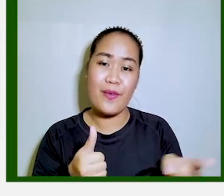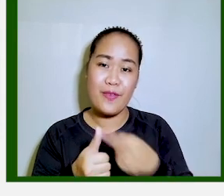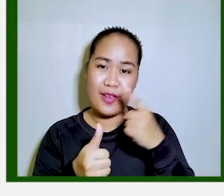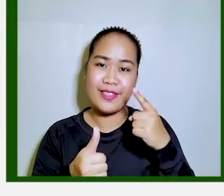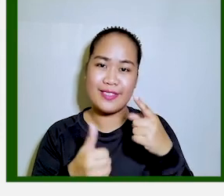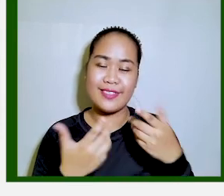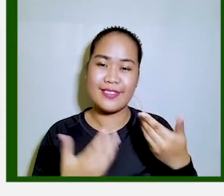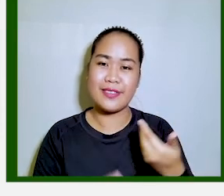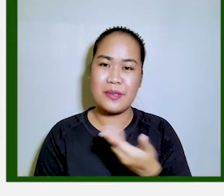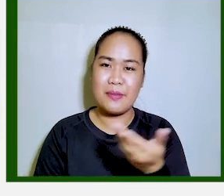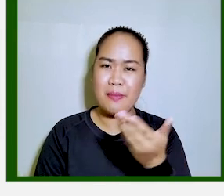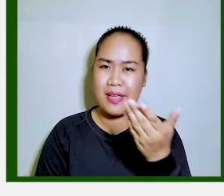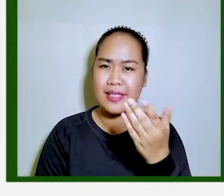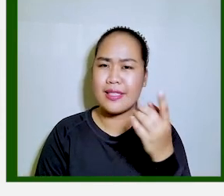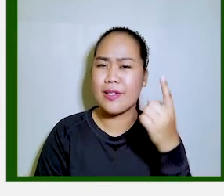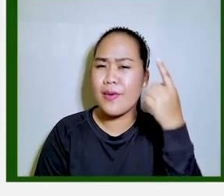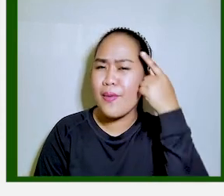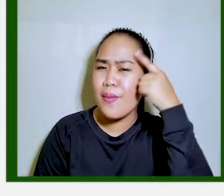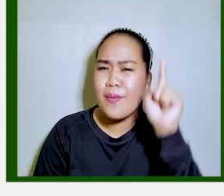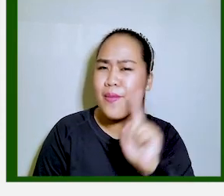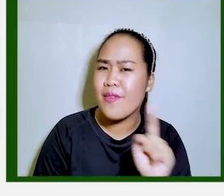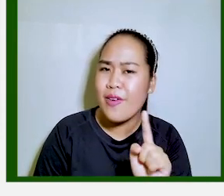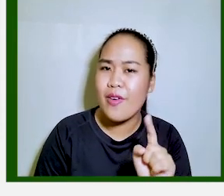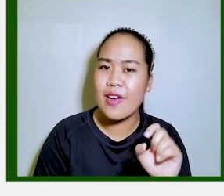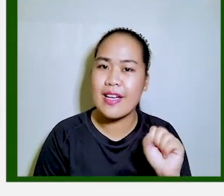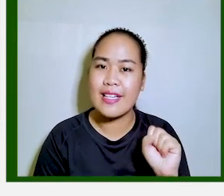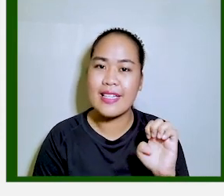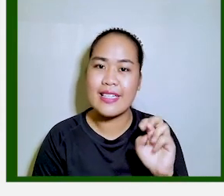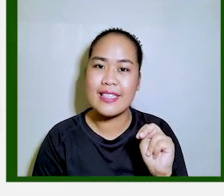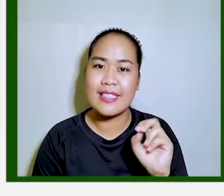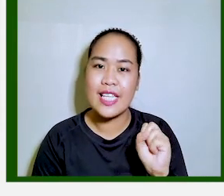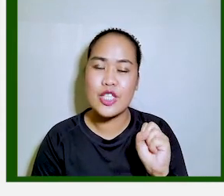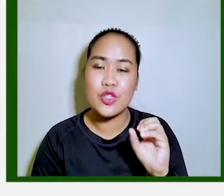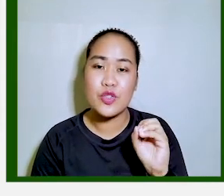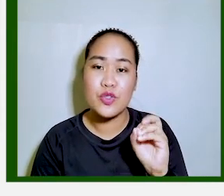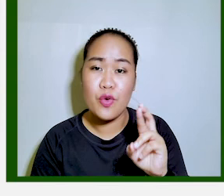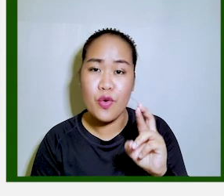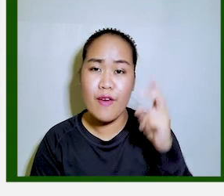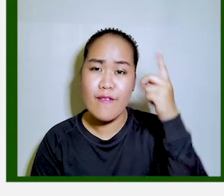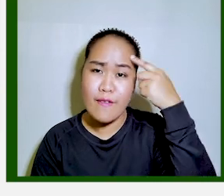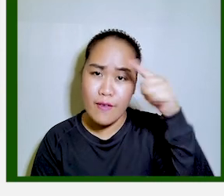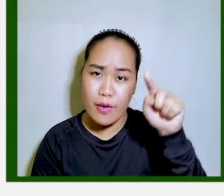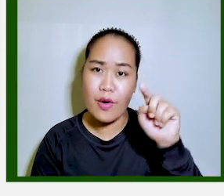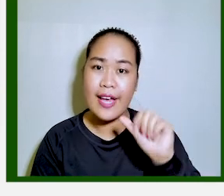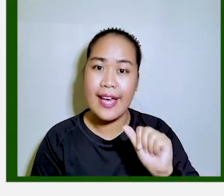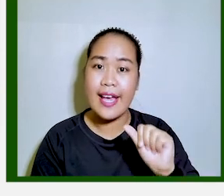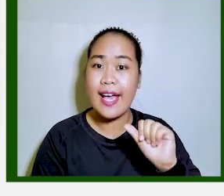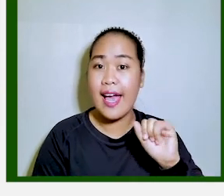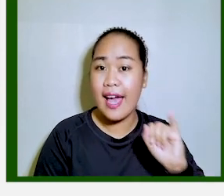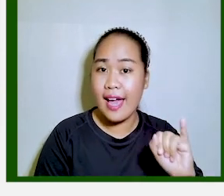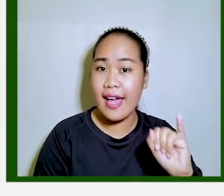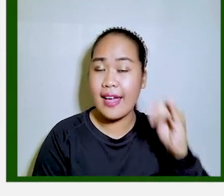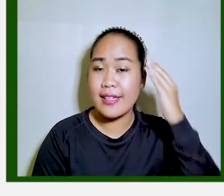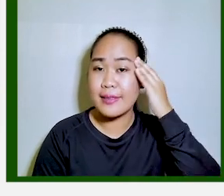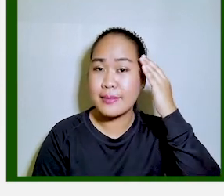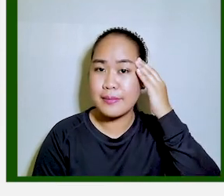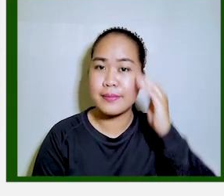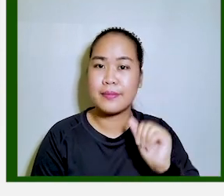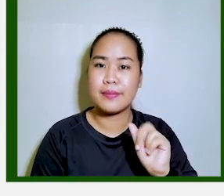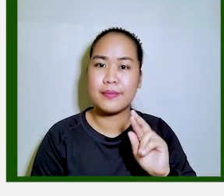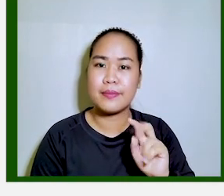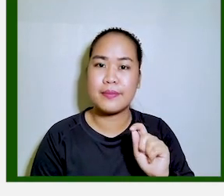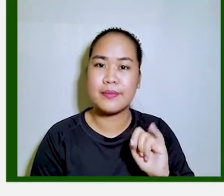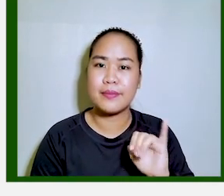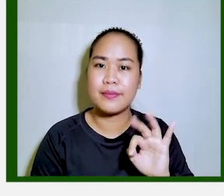So, ito po mga sensors na to ay of course powered again by artificial intelligence and may capability po ito